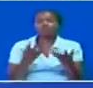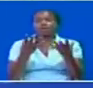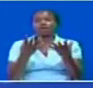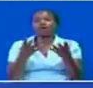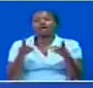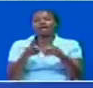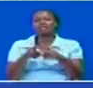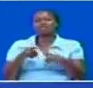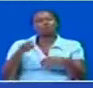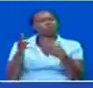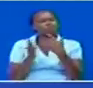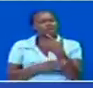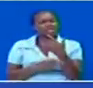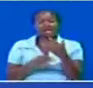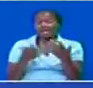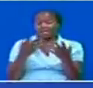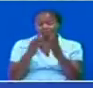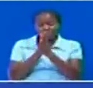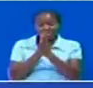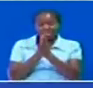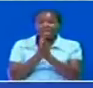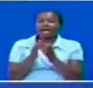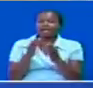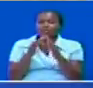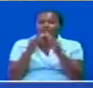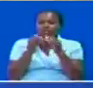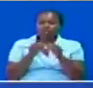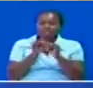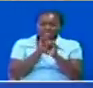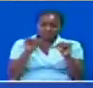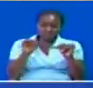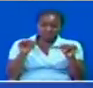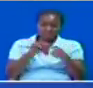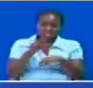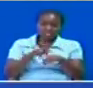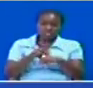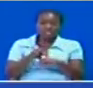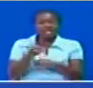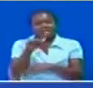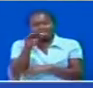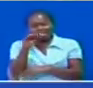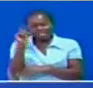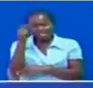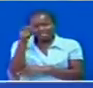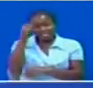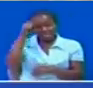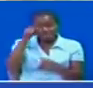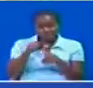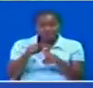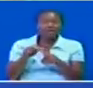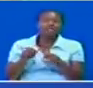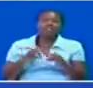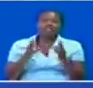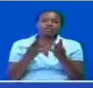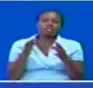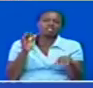kwa taifa, na akaombea utakaso kwa taifa zima, huku akiwasihi wa Kenya kuendelea kuzikumbuka familia